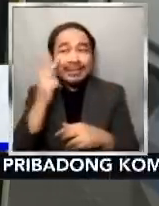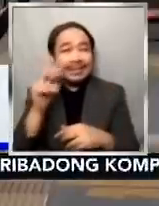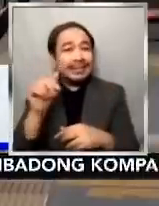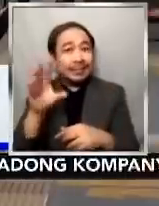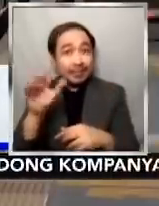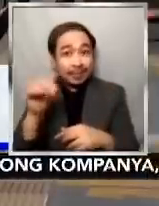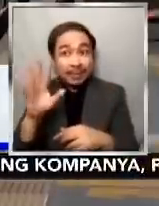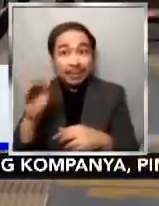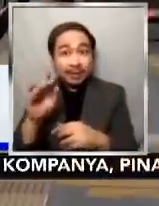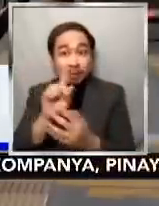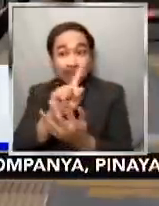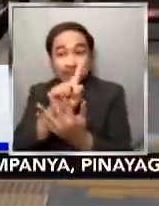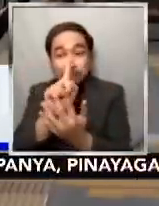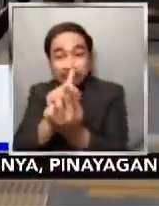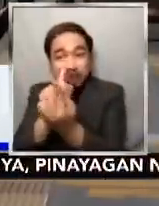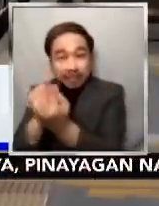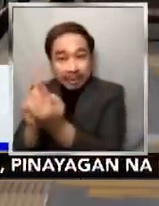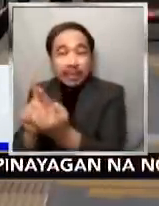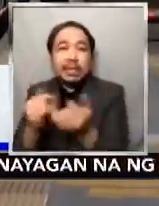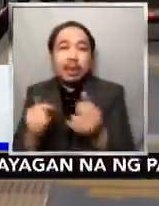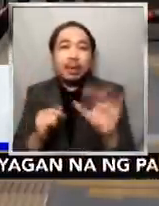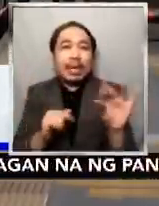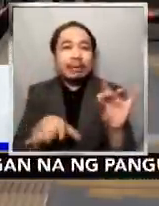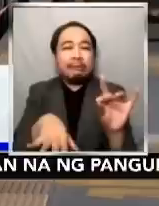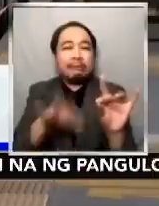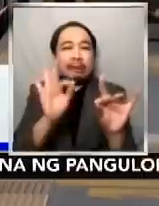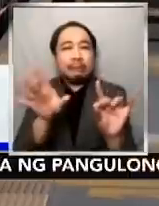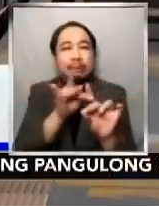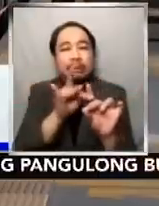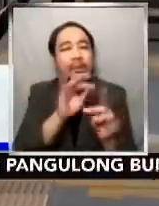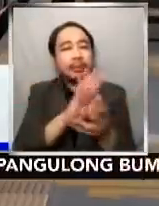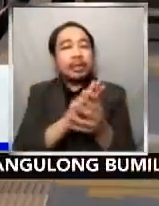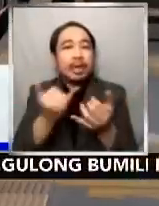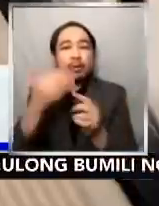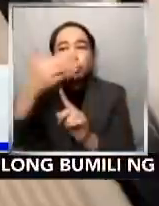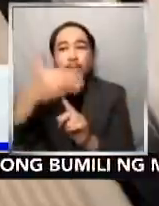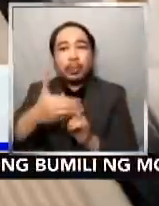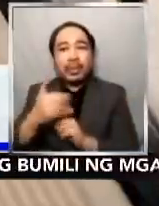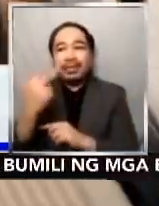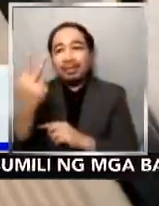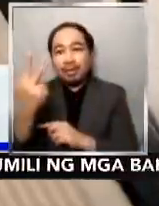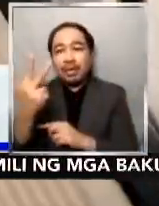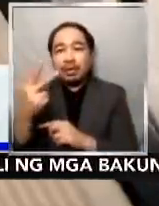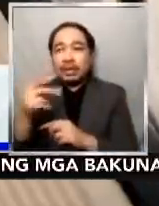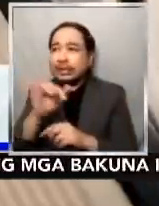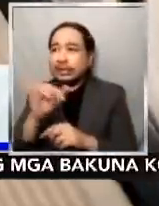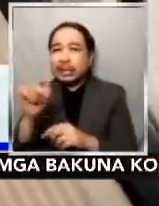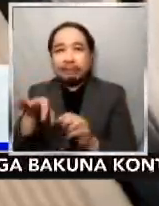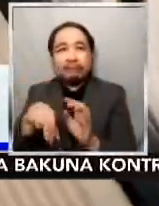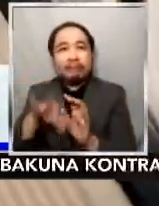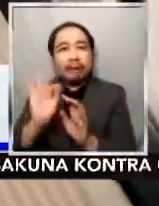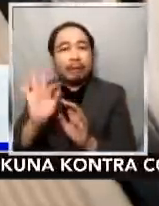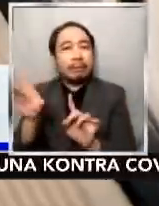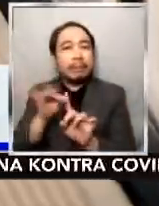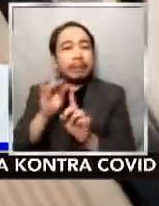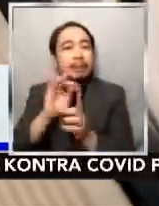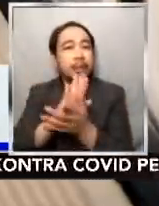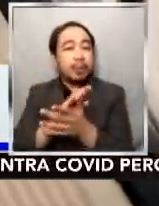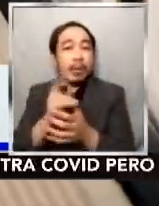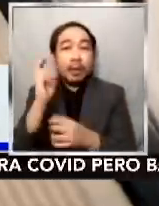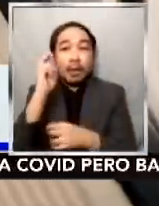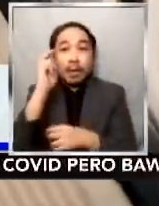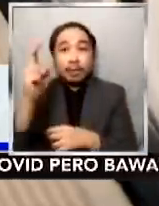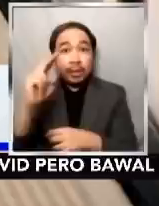nagpositibo. Naka-quarantine din ngayon ang 3 teller na nagpositibo sa sakit. Ayon sa MRT3, walang transmission sa pagitan